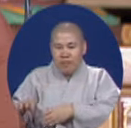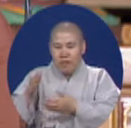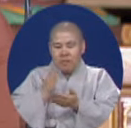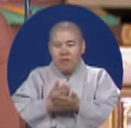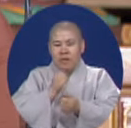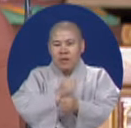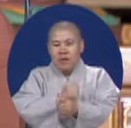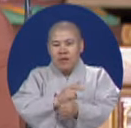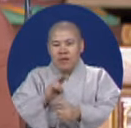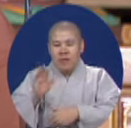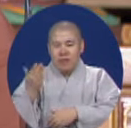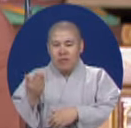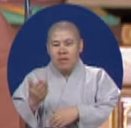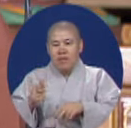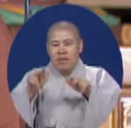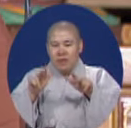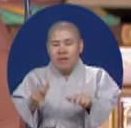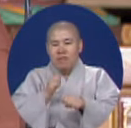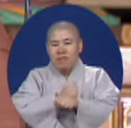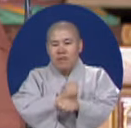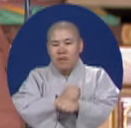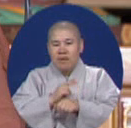그런데 지금 해야 할 일이 전혀 아닌 거.